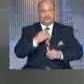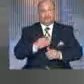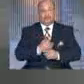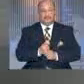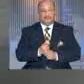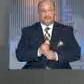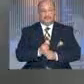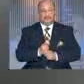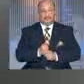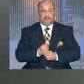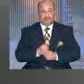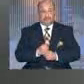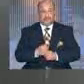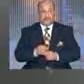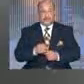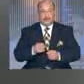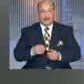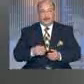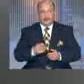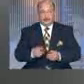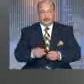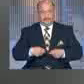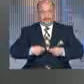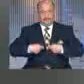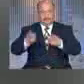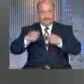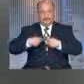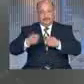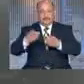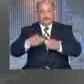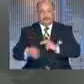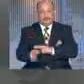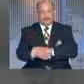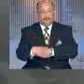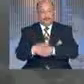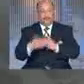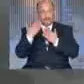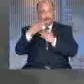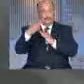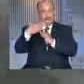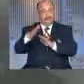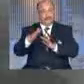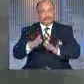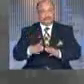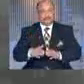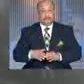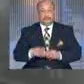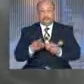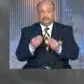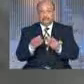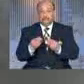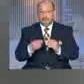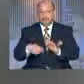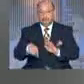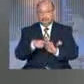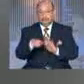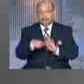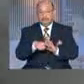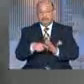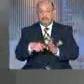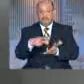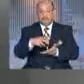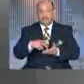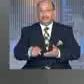وتجي راني مانيش ناخذها. وين مش يهزها البحار؟ مش يرجع الى واحد في البحر؟ الاجتماع